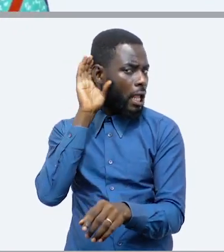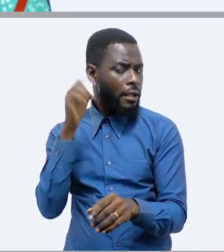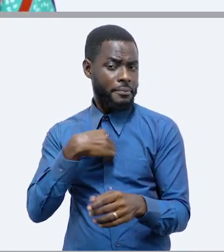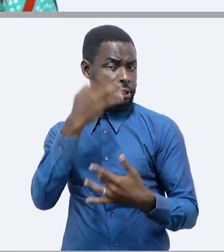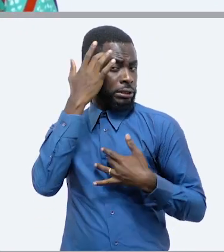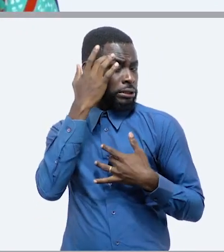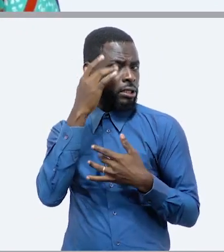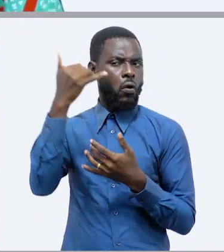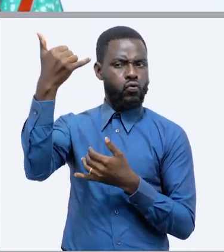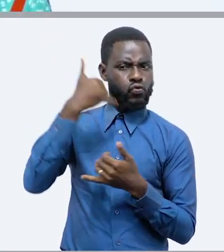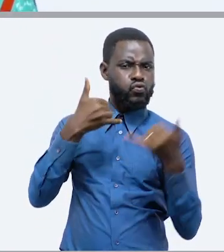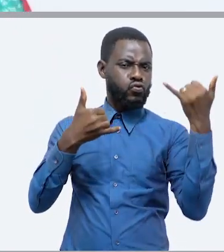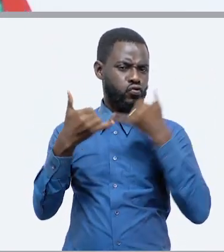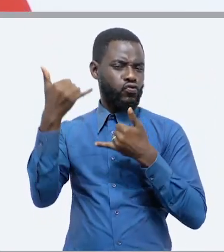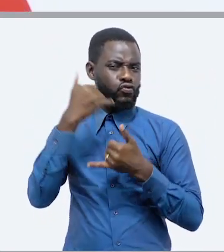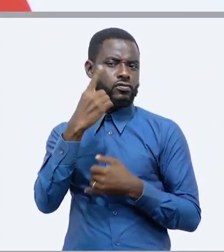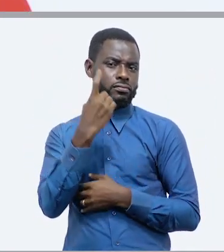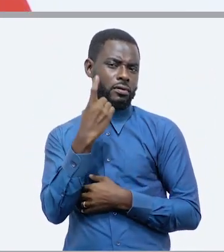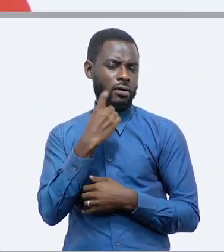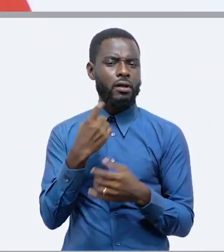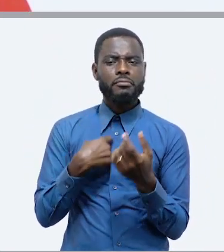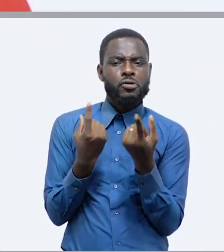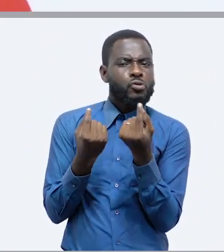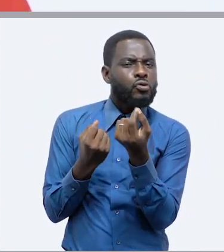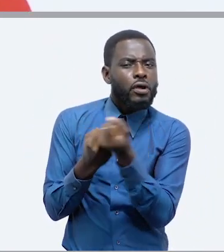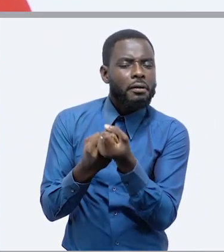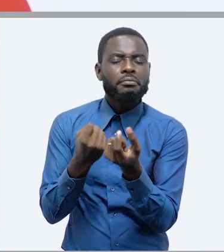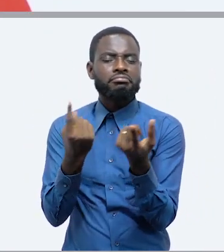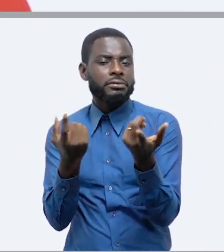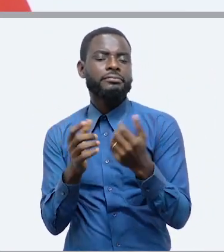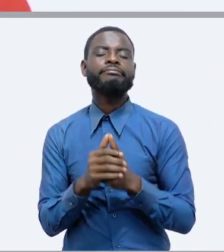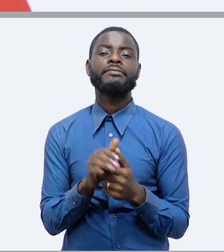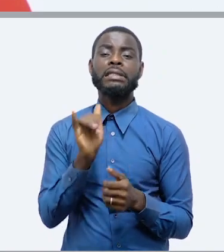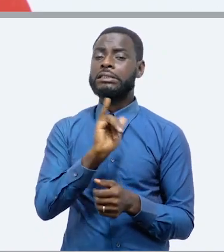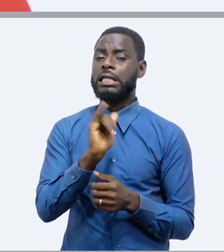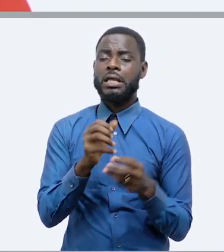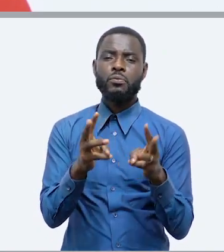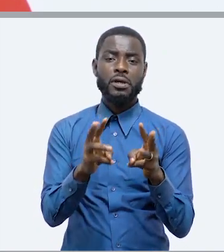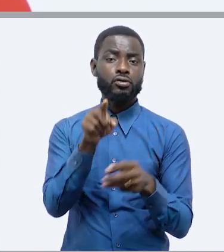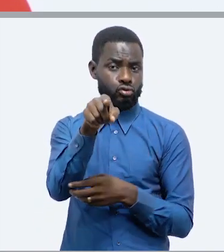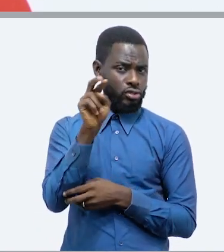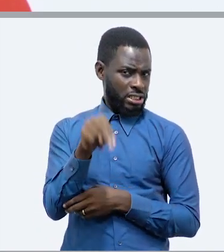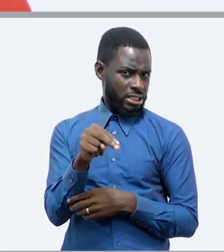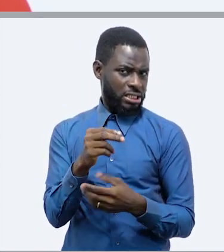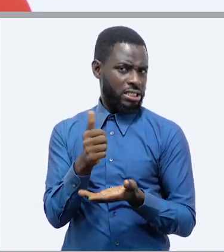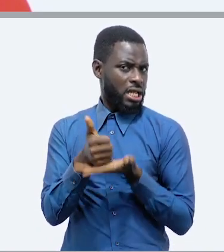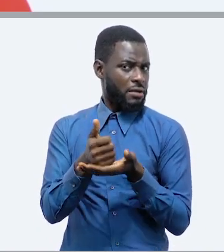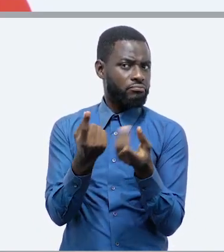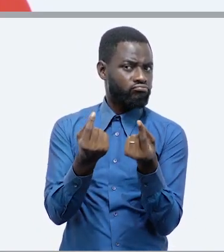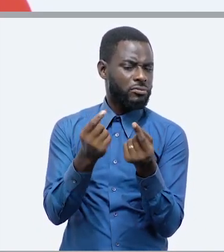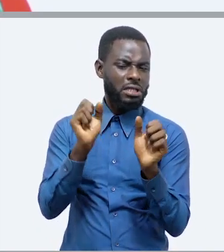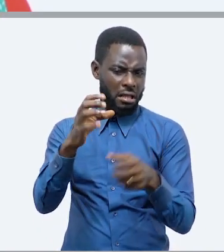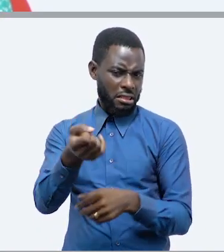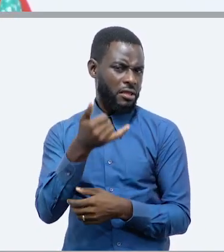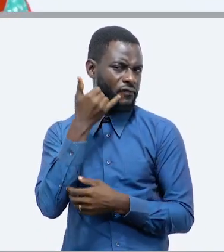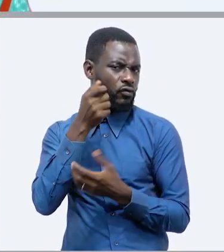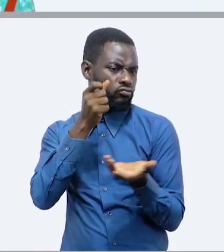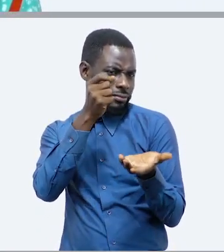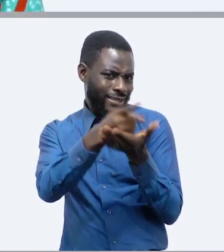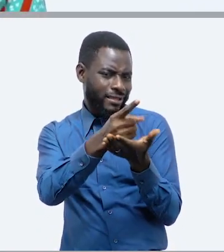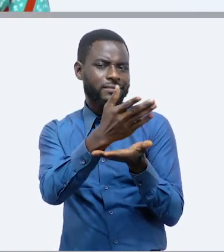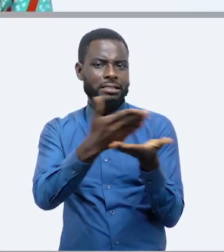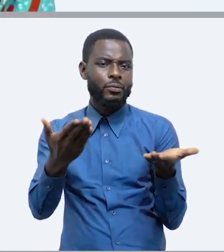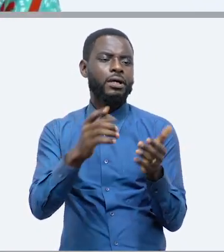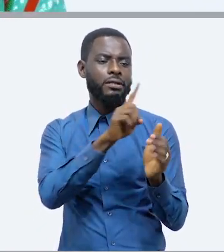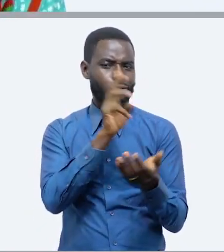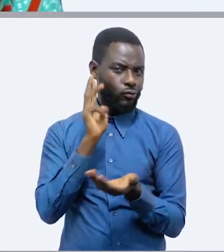oni le ke ni chumomli. Keji oji moko ni yaskuwe. Na nyo bo, ni oba tra, ubanye ni ongo hegbe ke